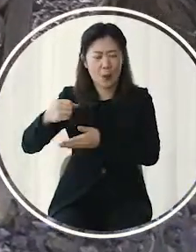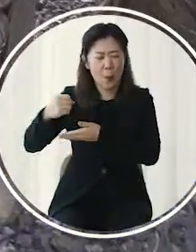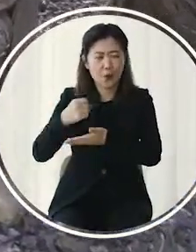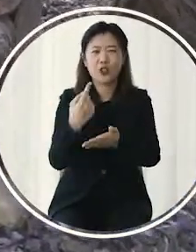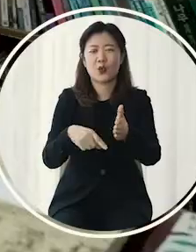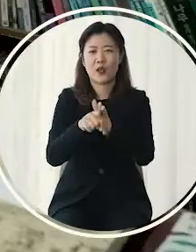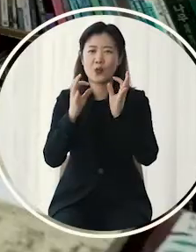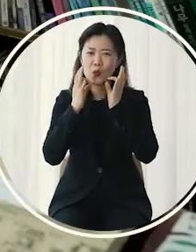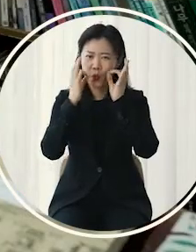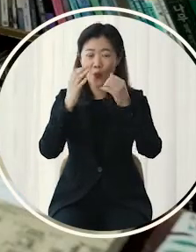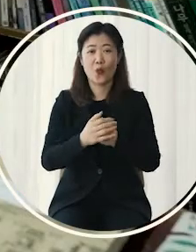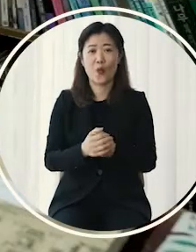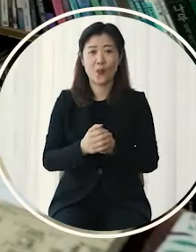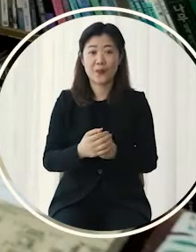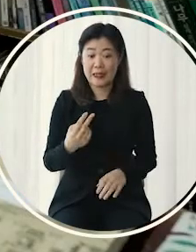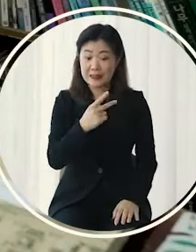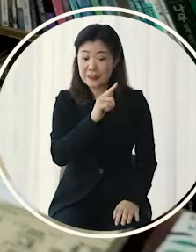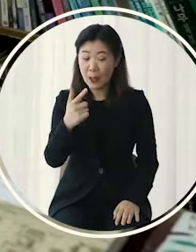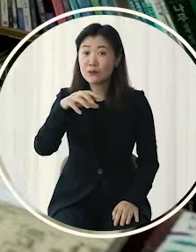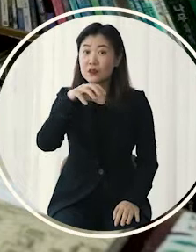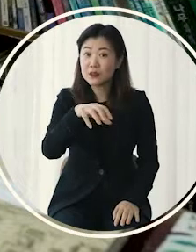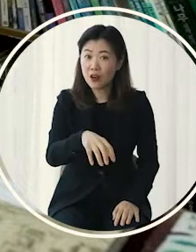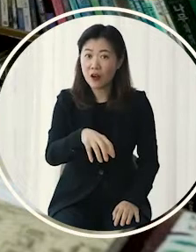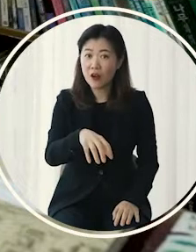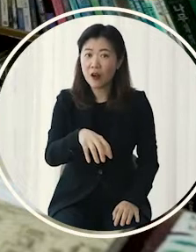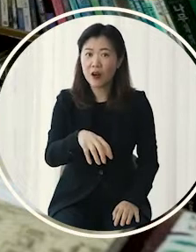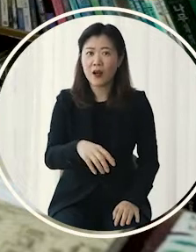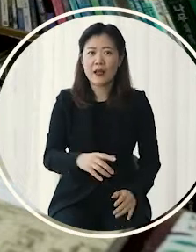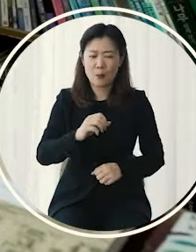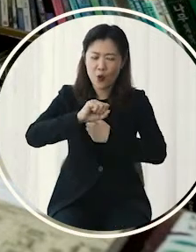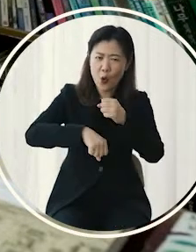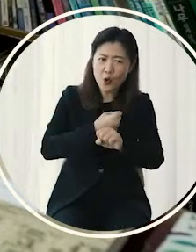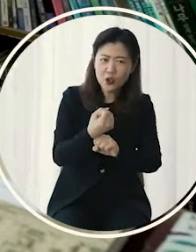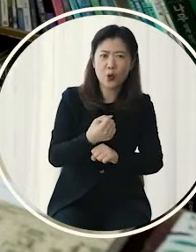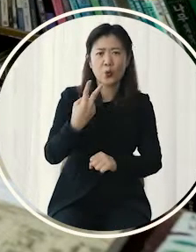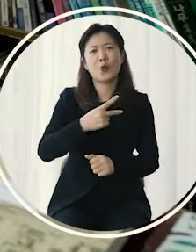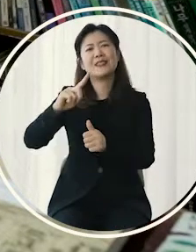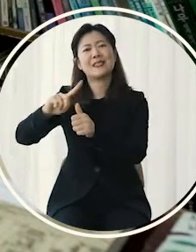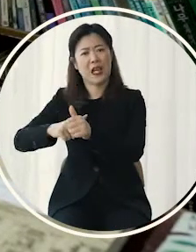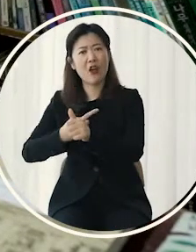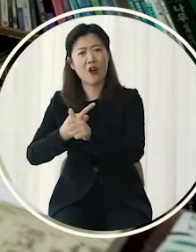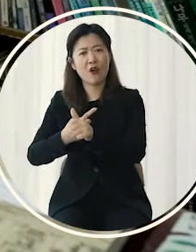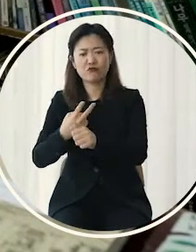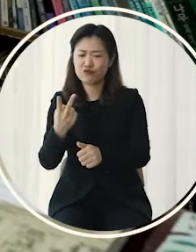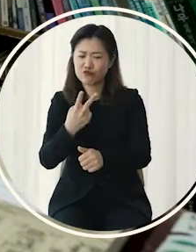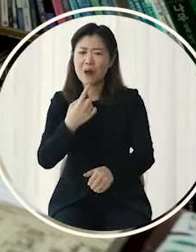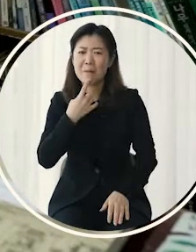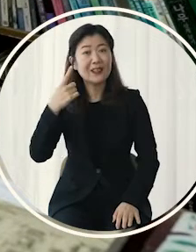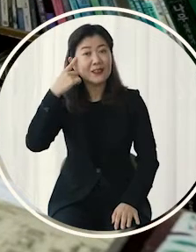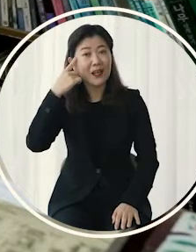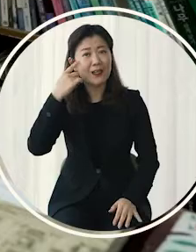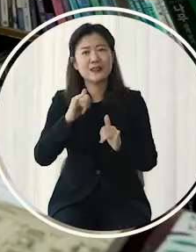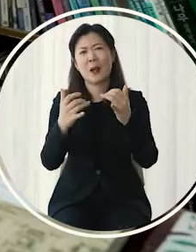위해서 노력하고 있어요. 보통 생물 다양성이라고 하면 야생동물 혹은 자연 뭐 이렇게 국한돼서